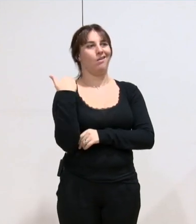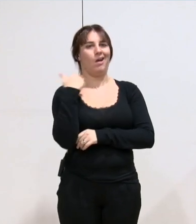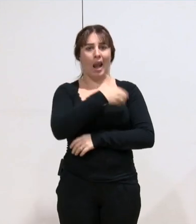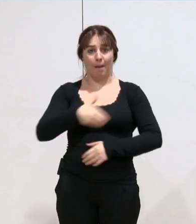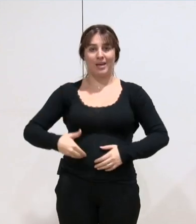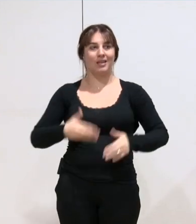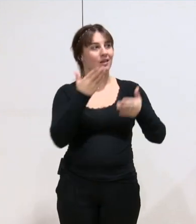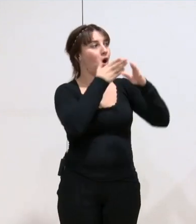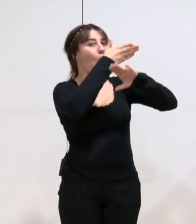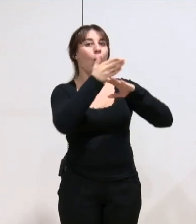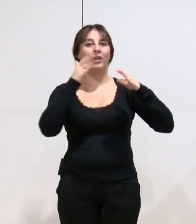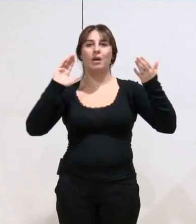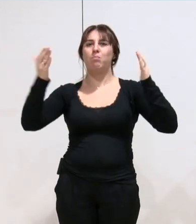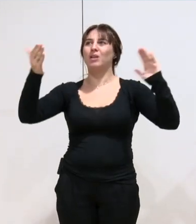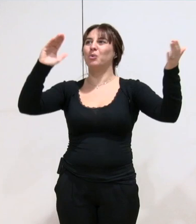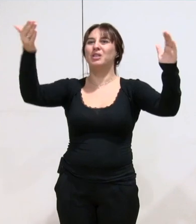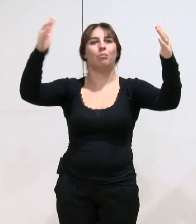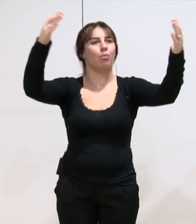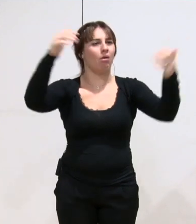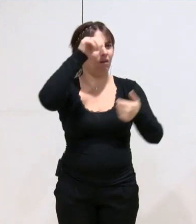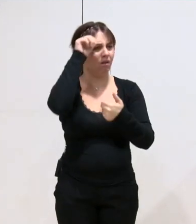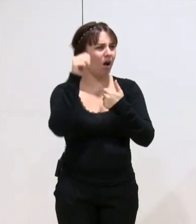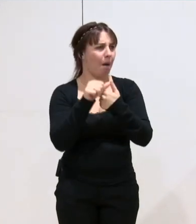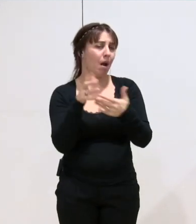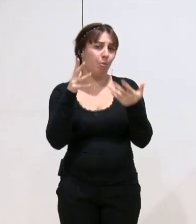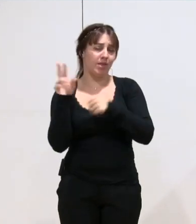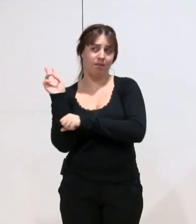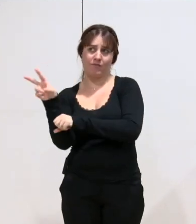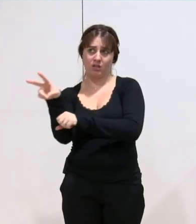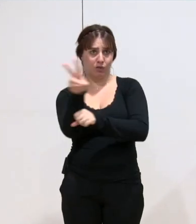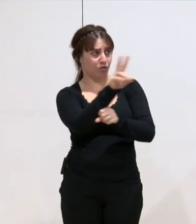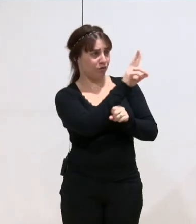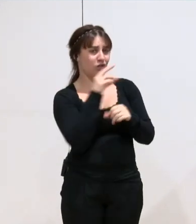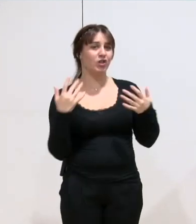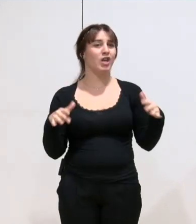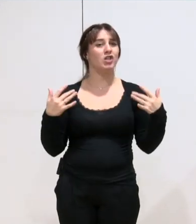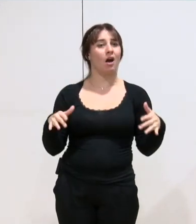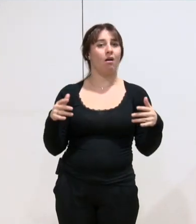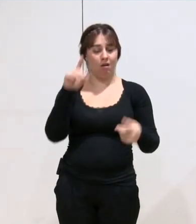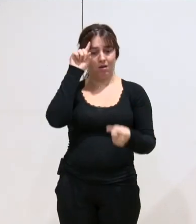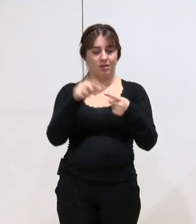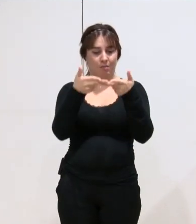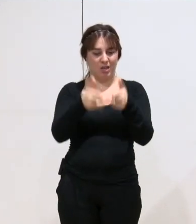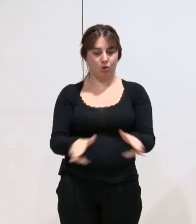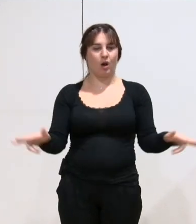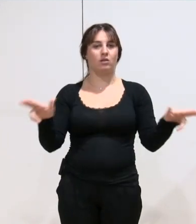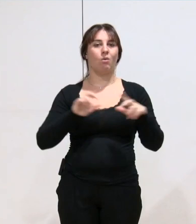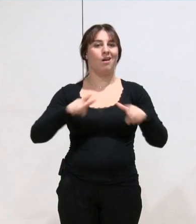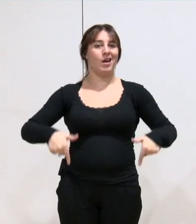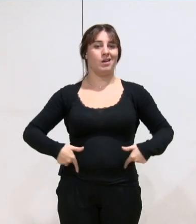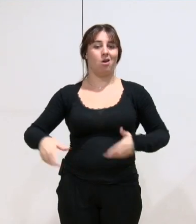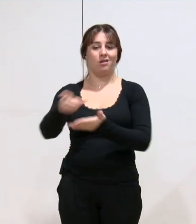hein, comme vous le savez, comme vous êtes sans doute venu la voir, pour l'inauguration d'une école en